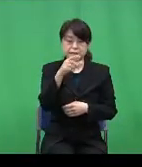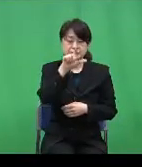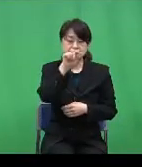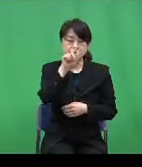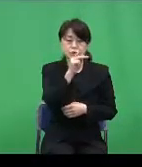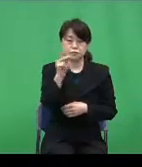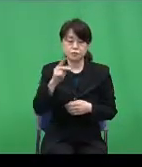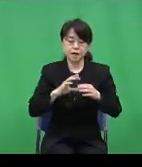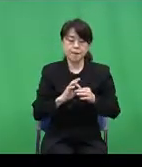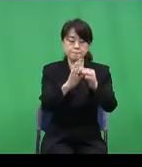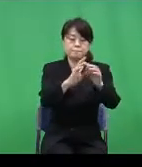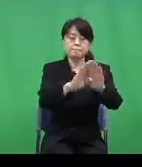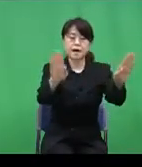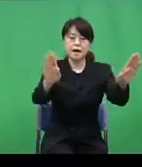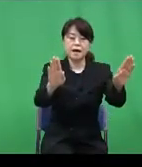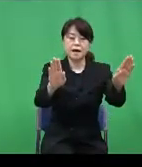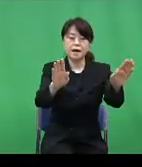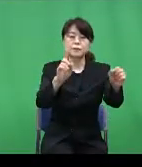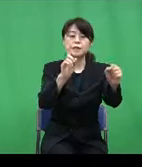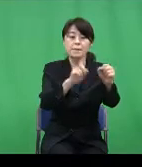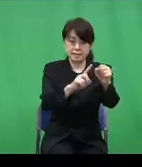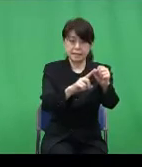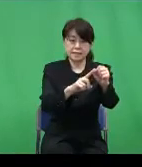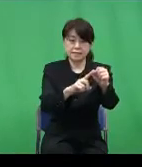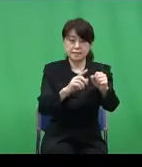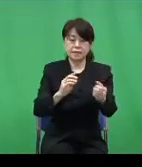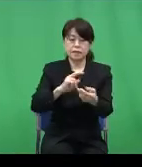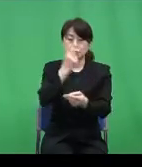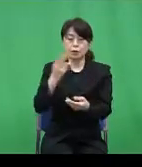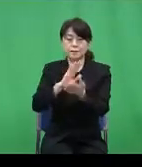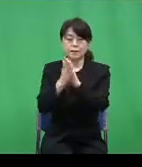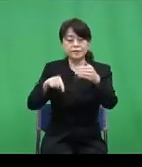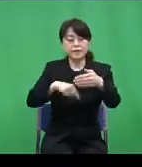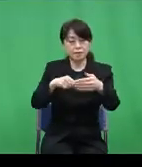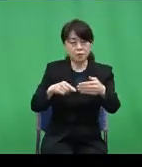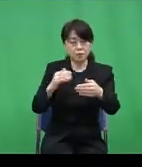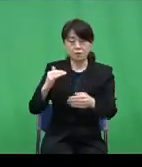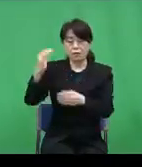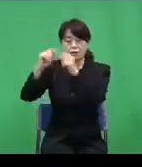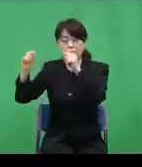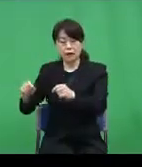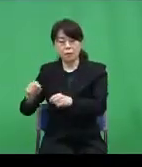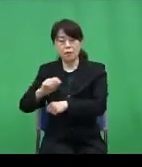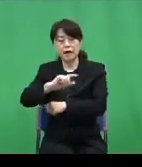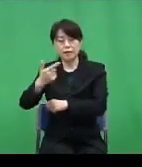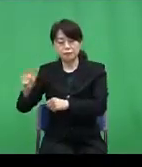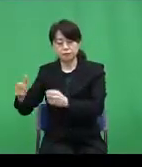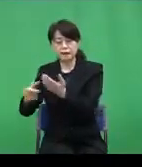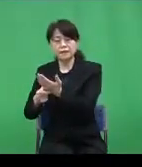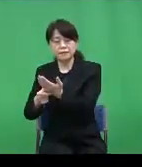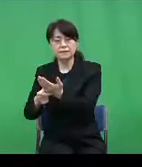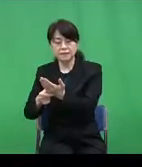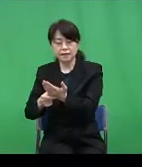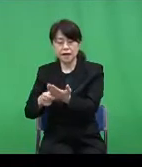富山県内の、まあ、高岡駅なりが、まあ、通過駅これまで以上にならないようにですね、